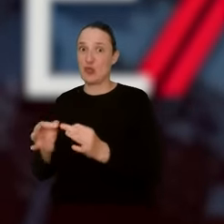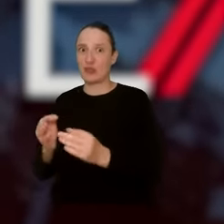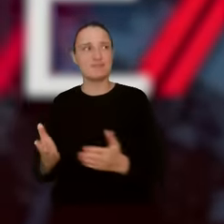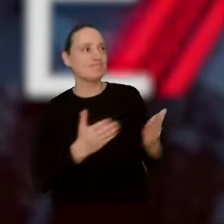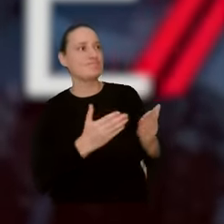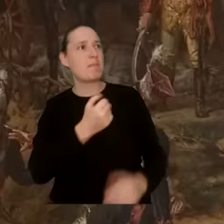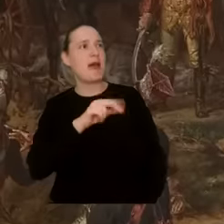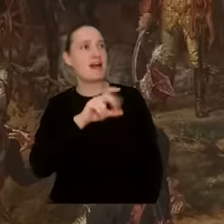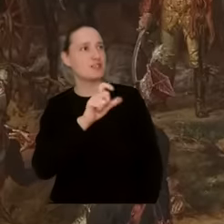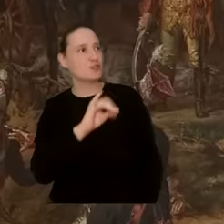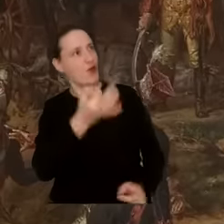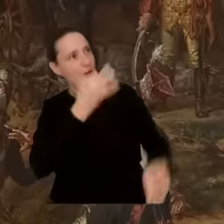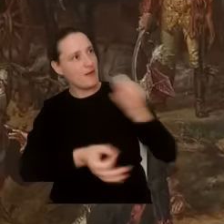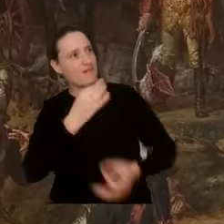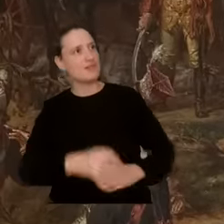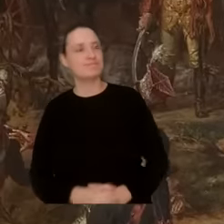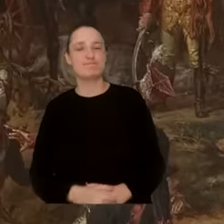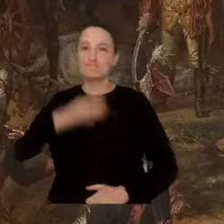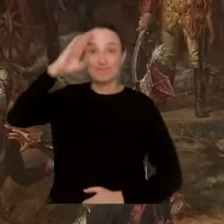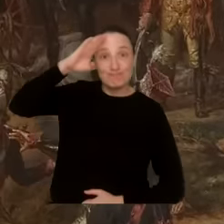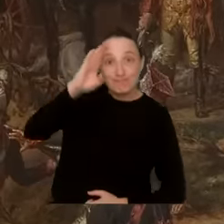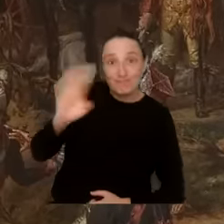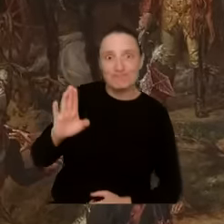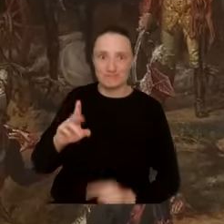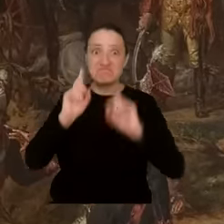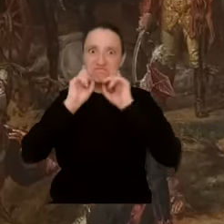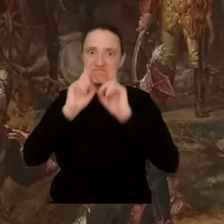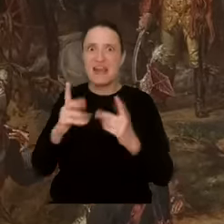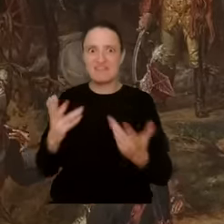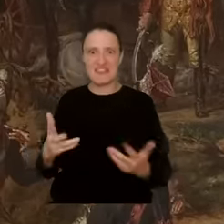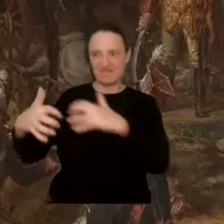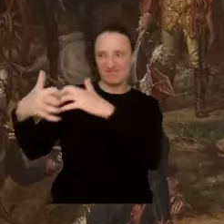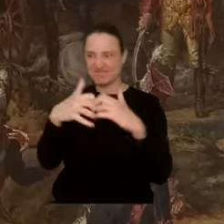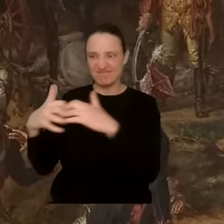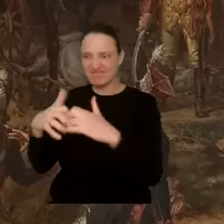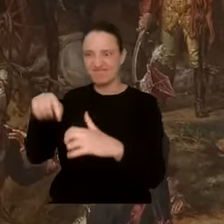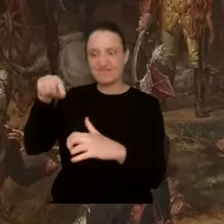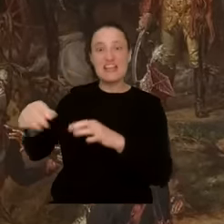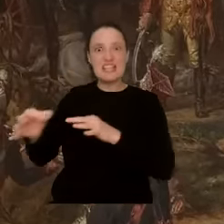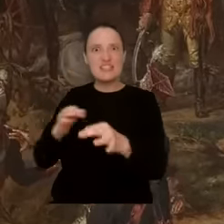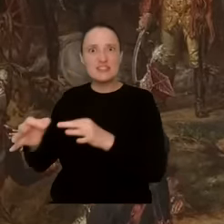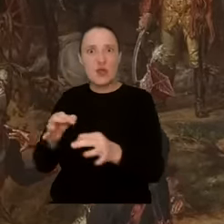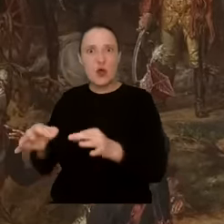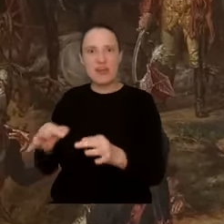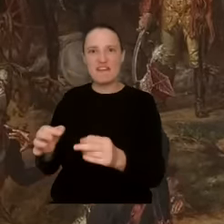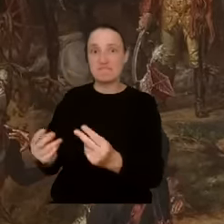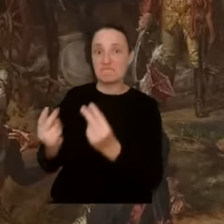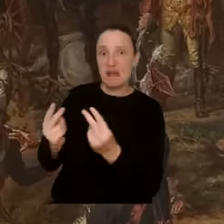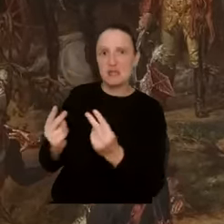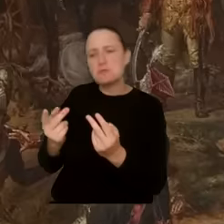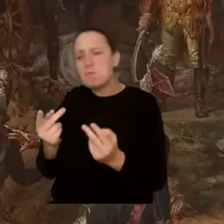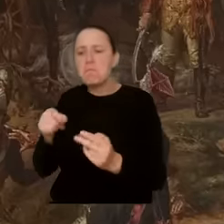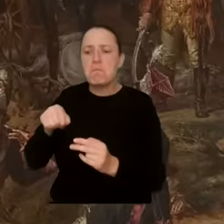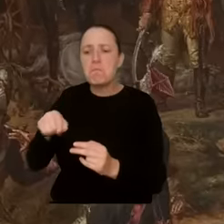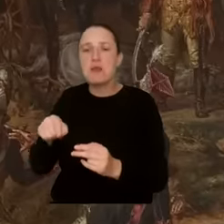Marcinie. Czołem, Rafale. Rzeczywiście są takie wydarzenia w dziejach, same w sobie nie posiadające jakiejś większej